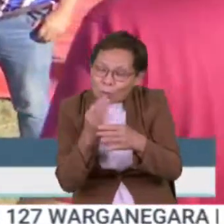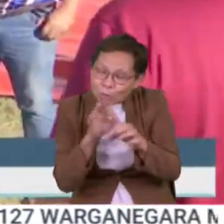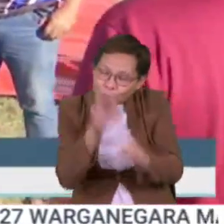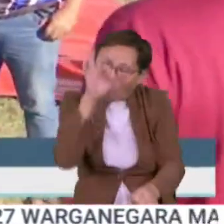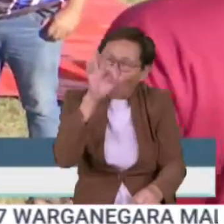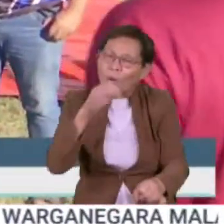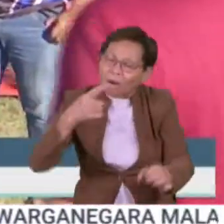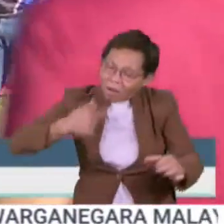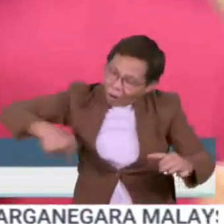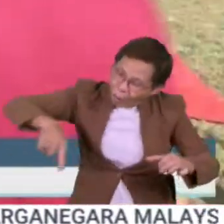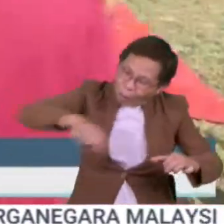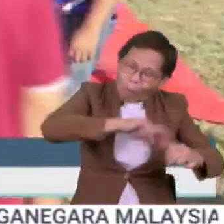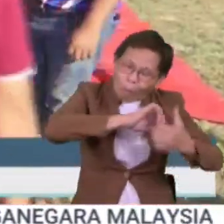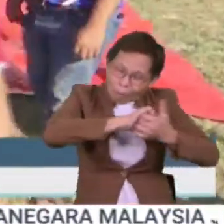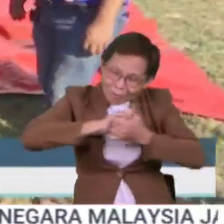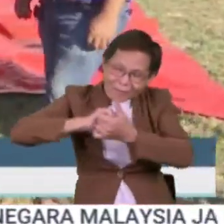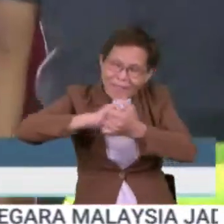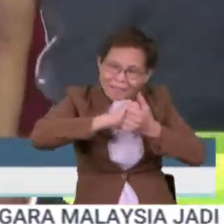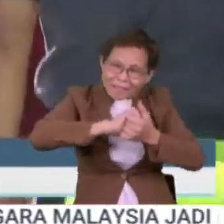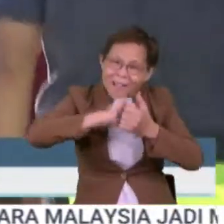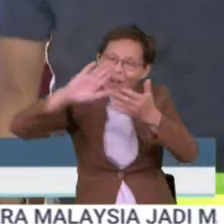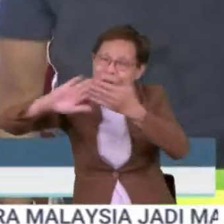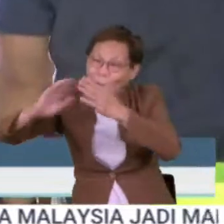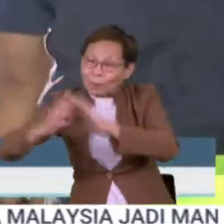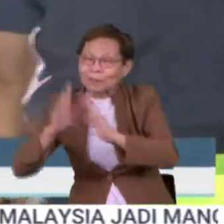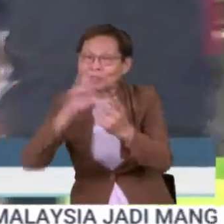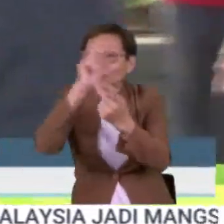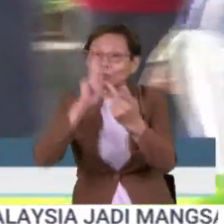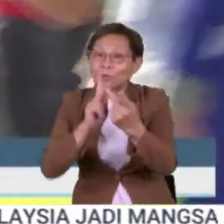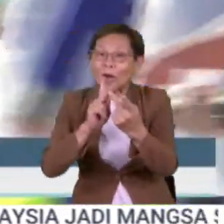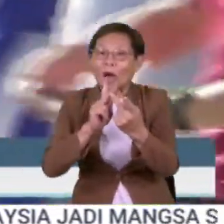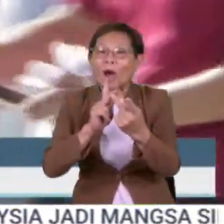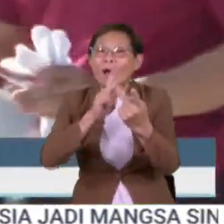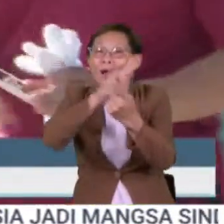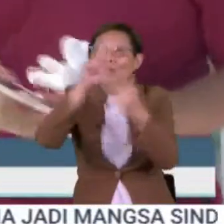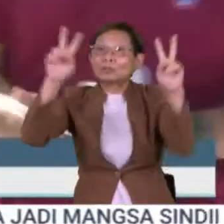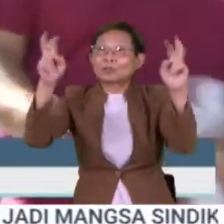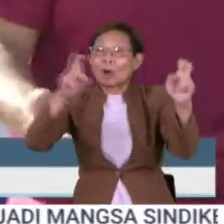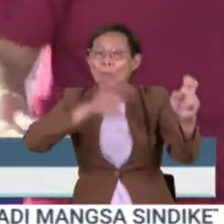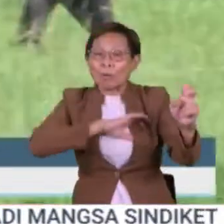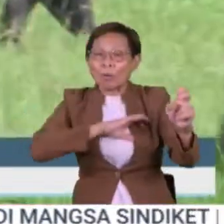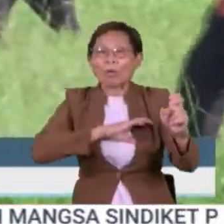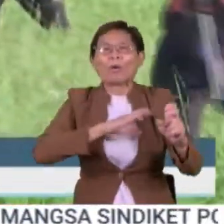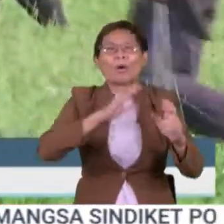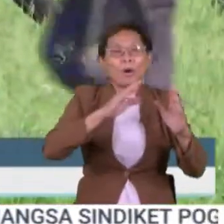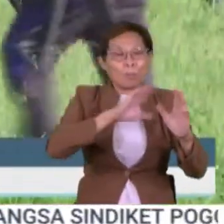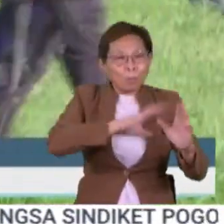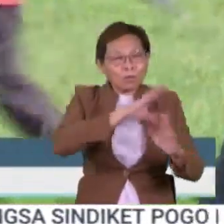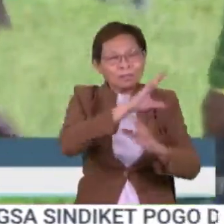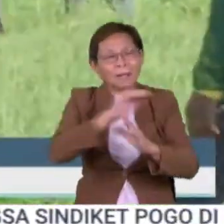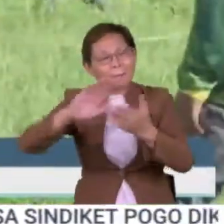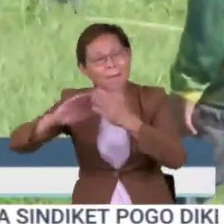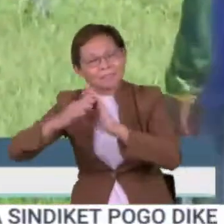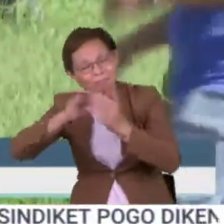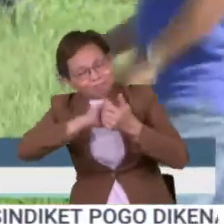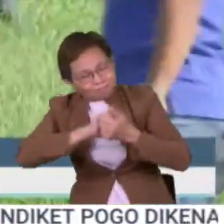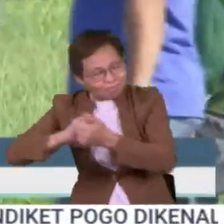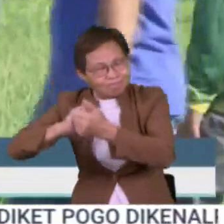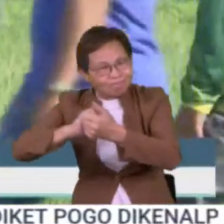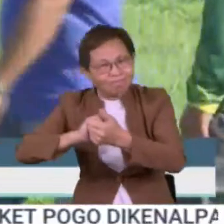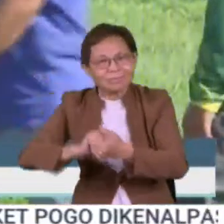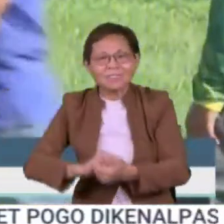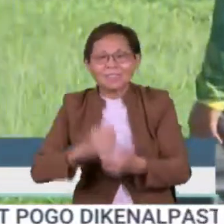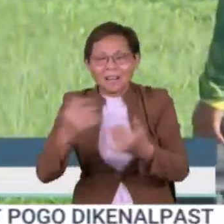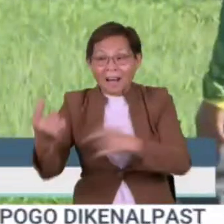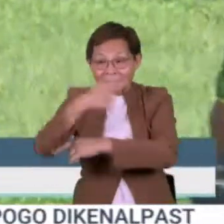dan semangat kompetisi polisi sesuai dengan slogan masyarakat berpesannya ada So hari ini kita